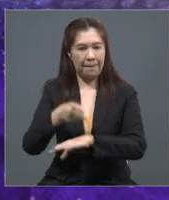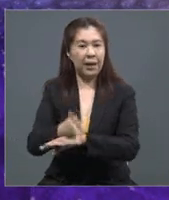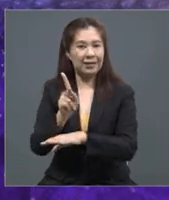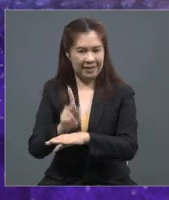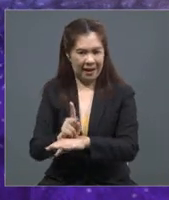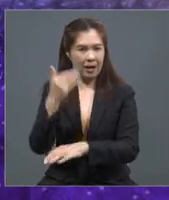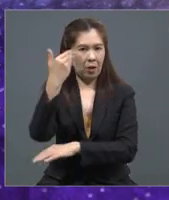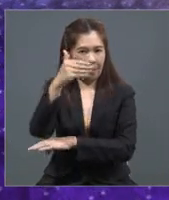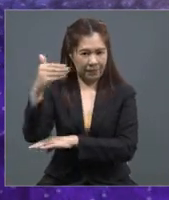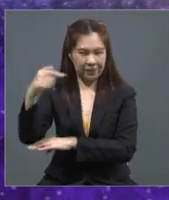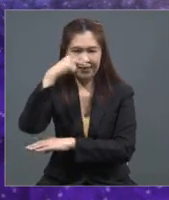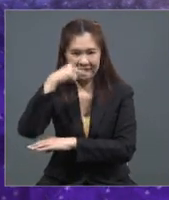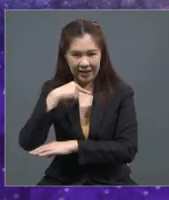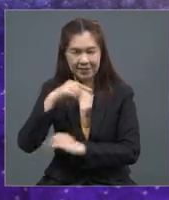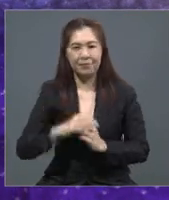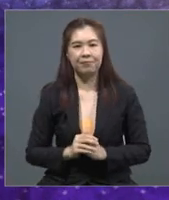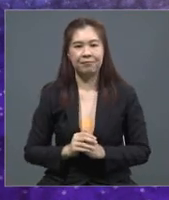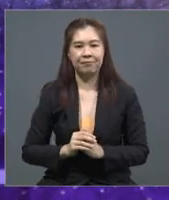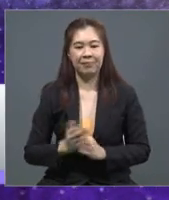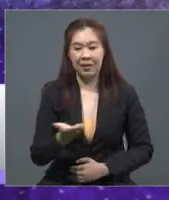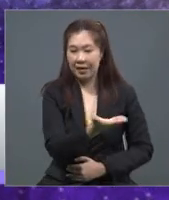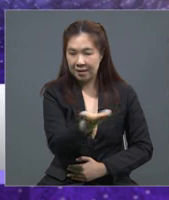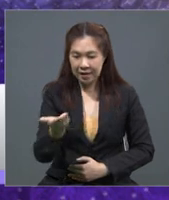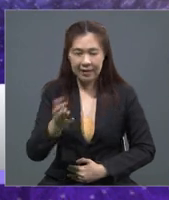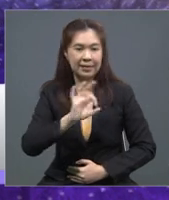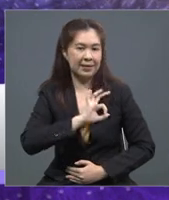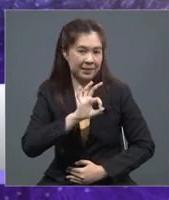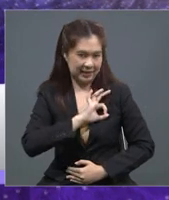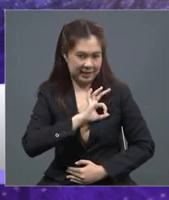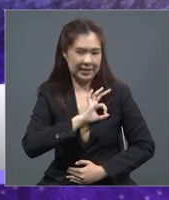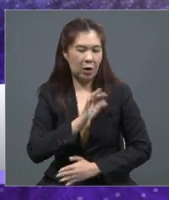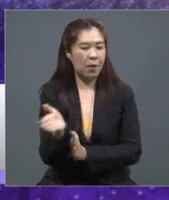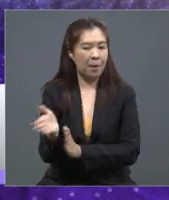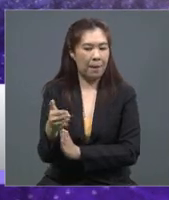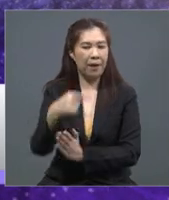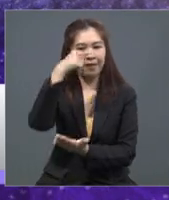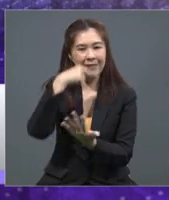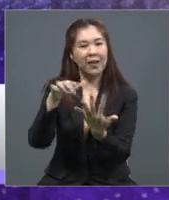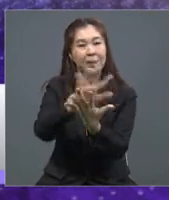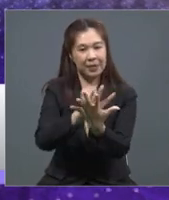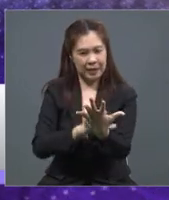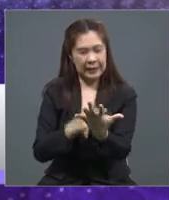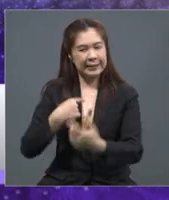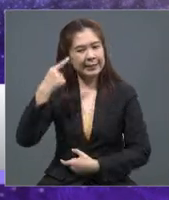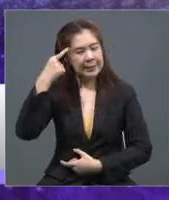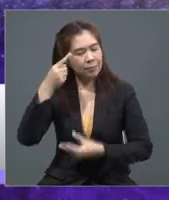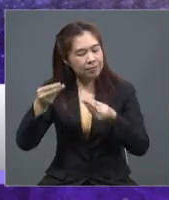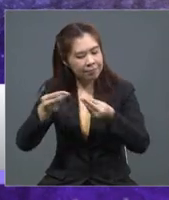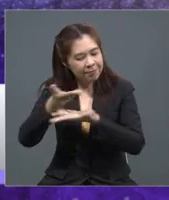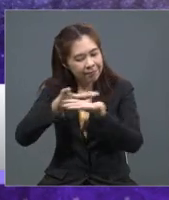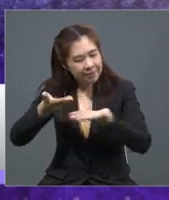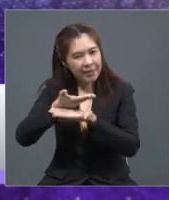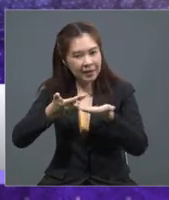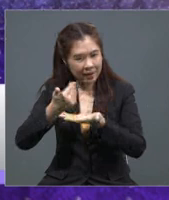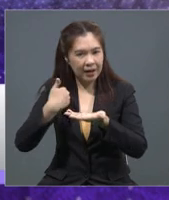ไทยก็ออกหนังสือค่ะเชิญสมาชิกสมาคมการประมงแห่งประเทศไทยมาระดมความคิดเห็นกันในเช้าวันนี้